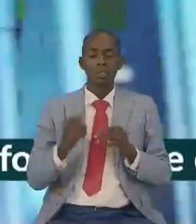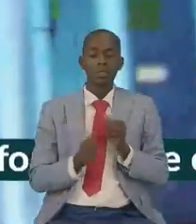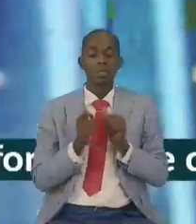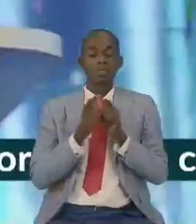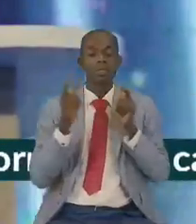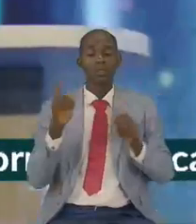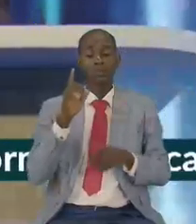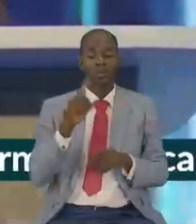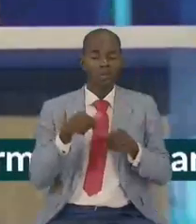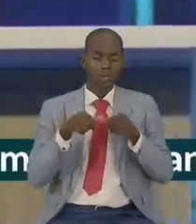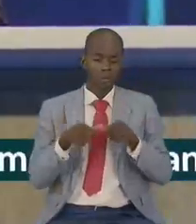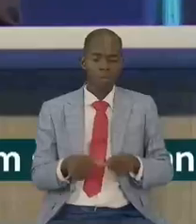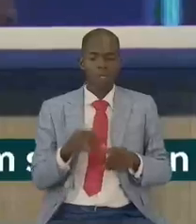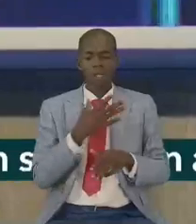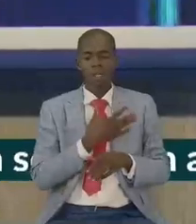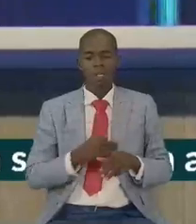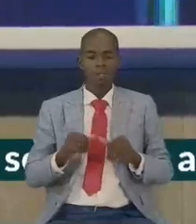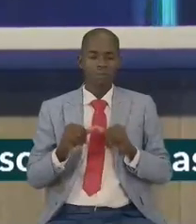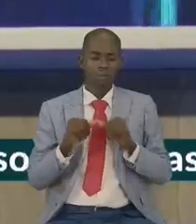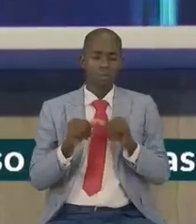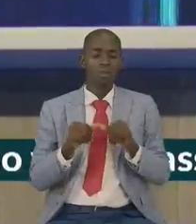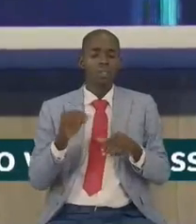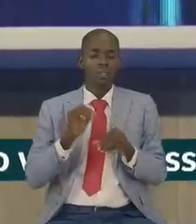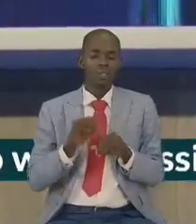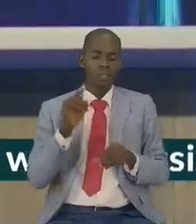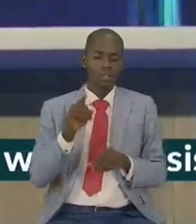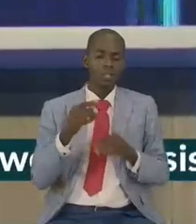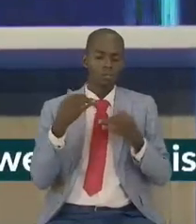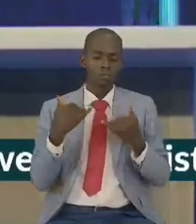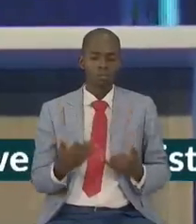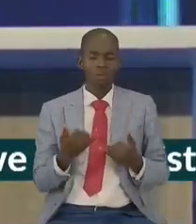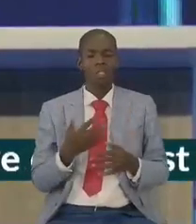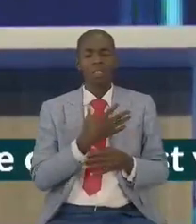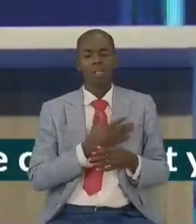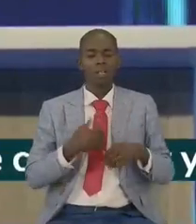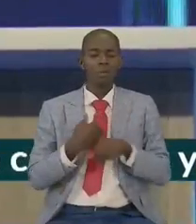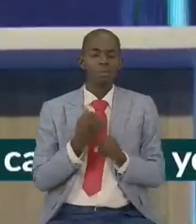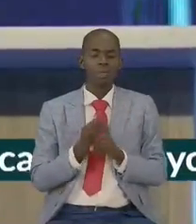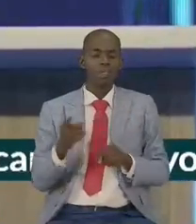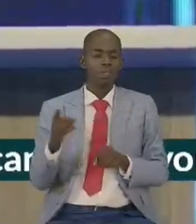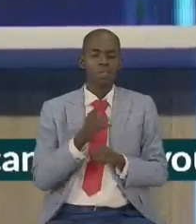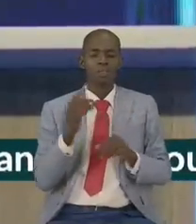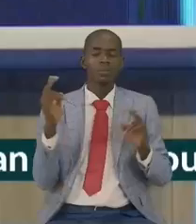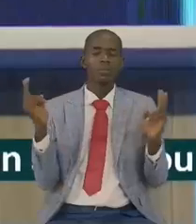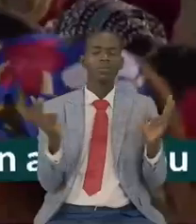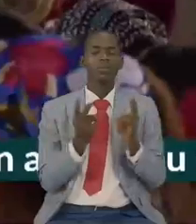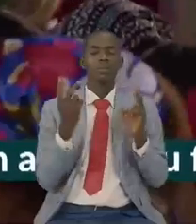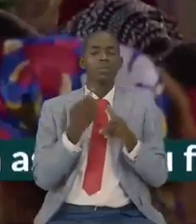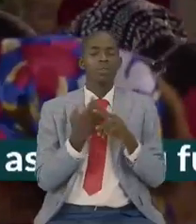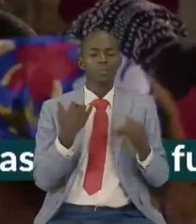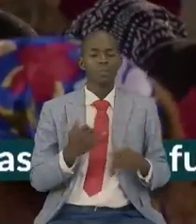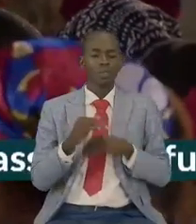grand demeure et reste en eux maintenant et les rende victorieux à partir de